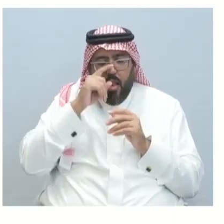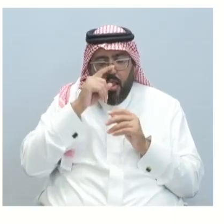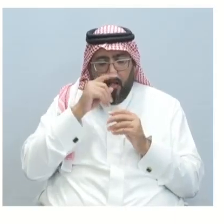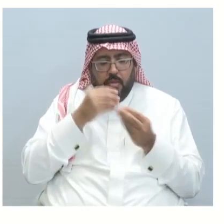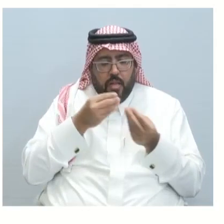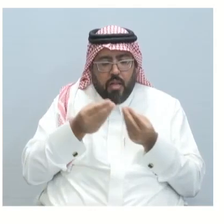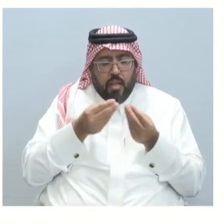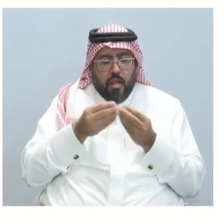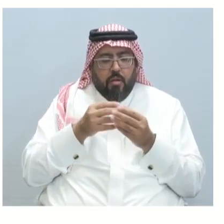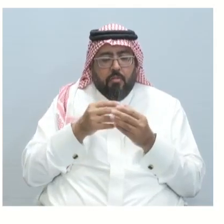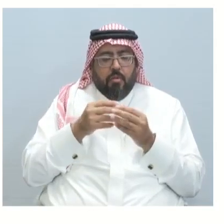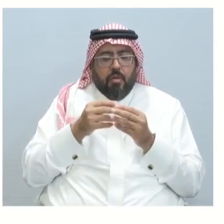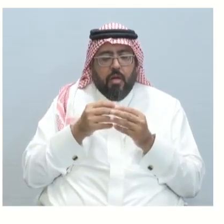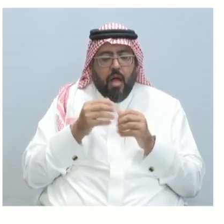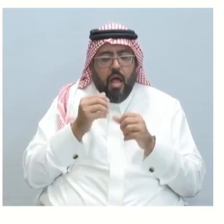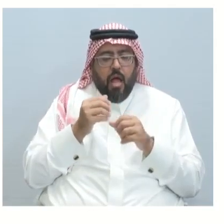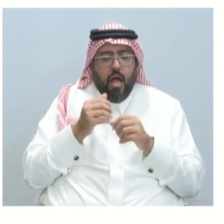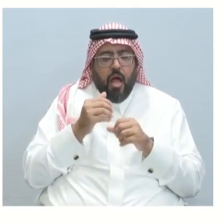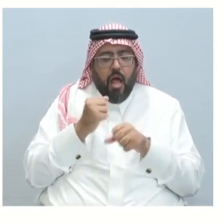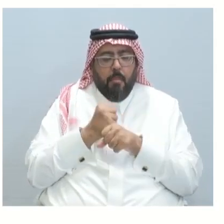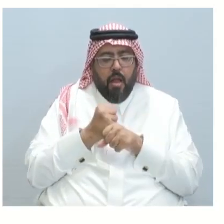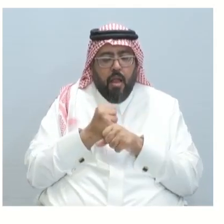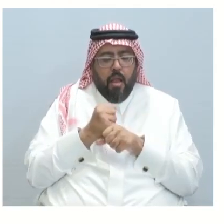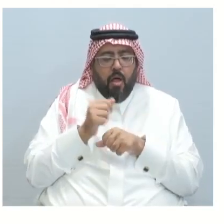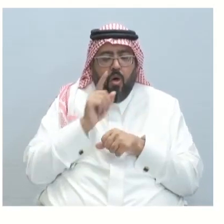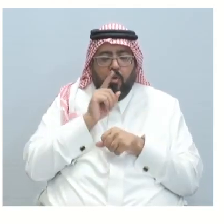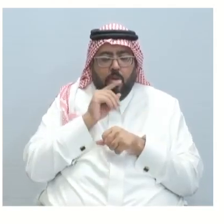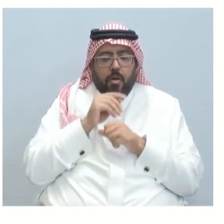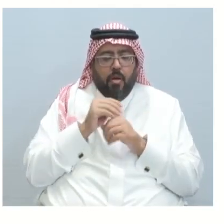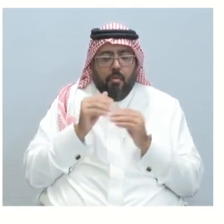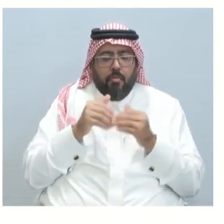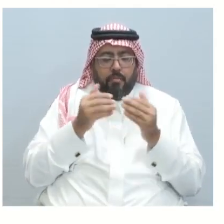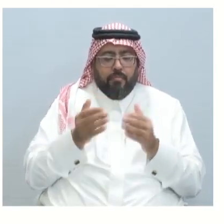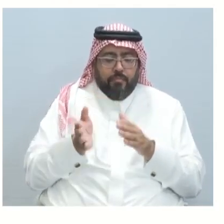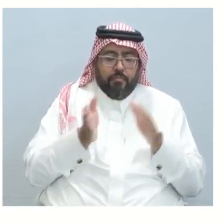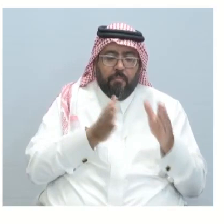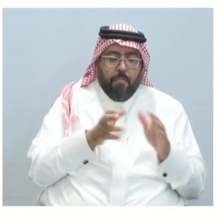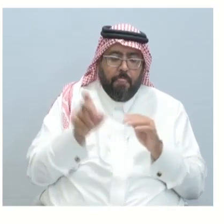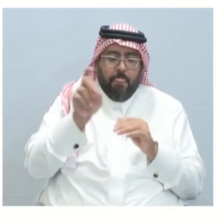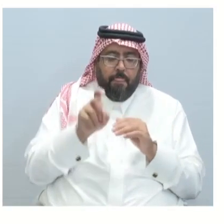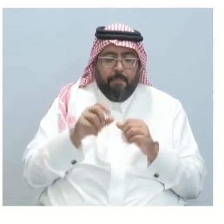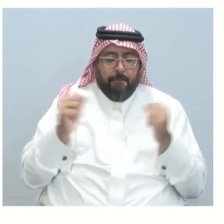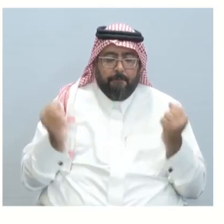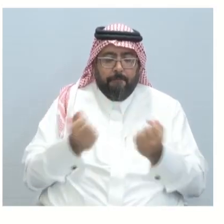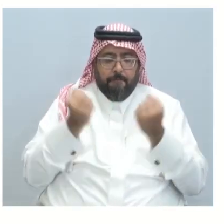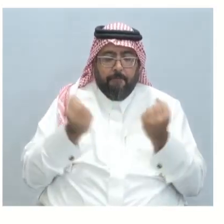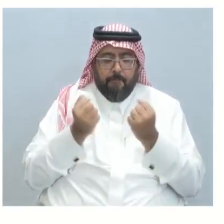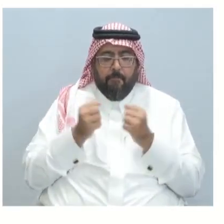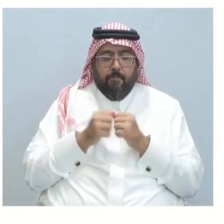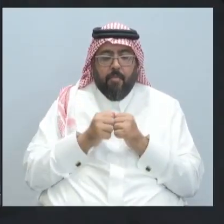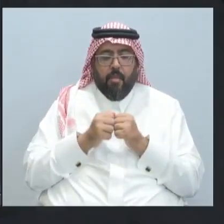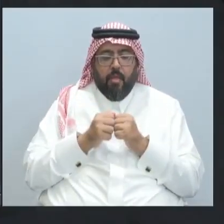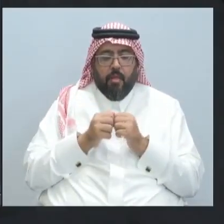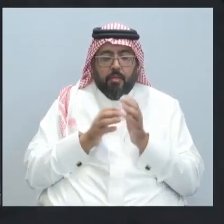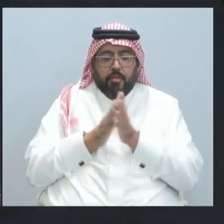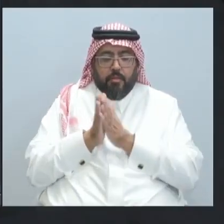تكثر وان تحسن الاعمال لوالديك بعد ذلك ناتي الى سؤال نشاط احتاج منه الى